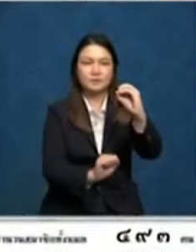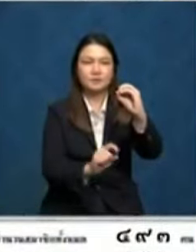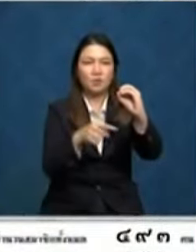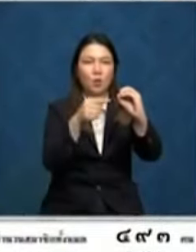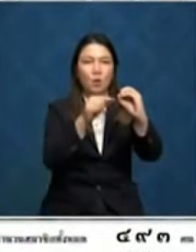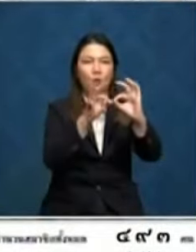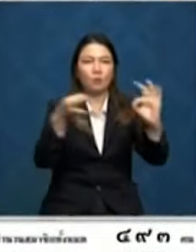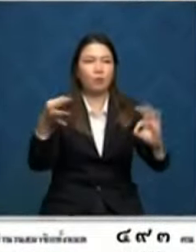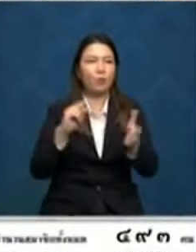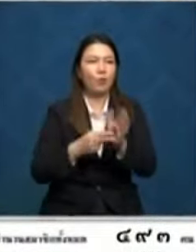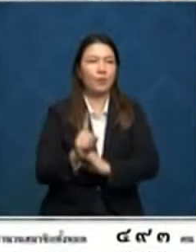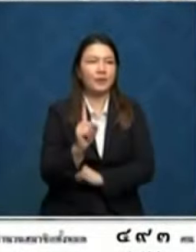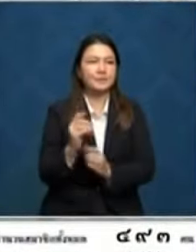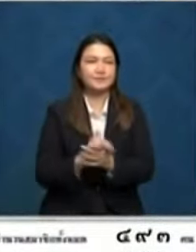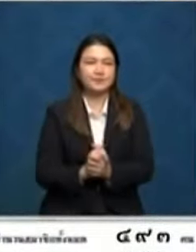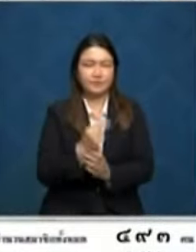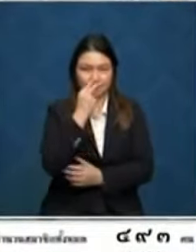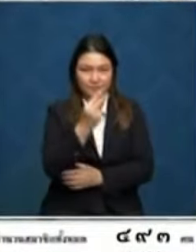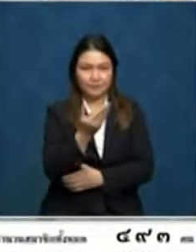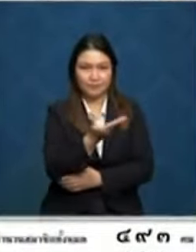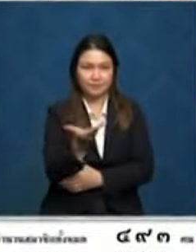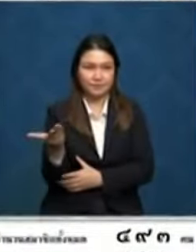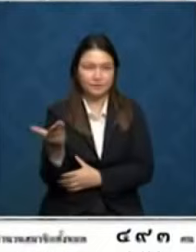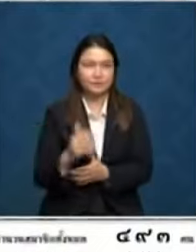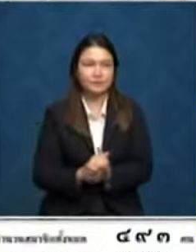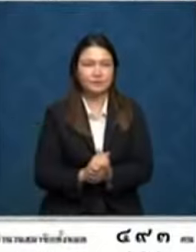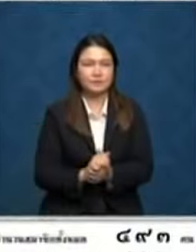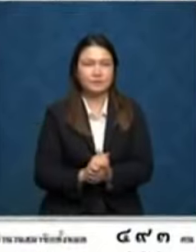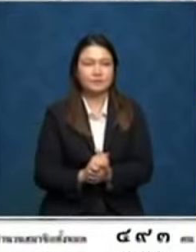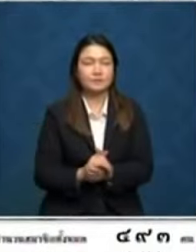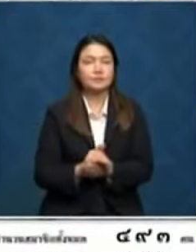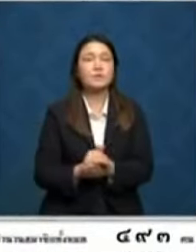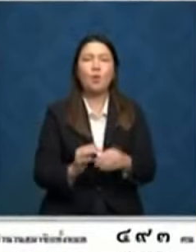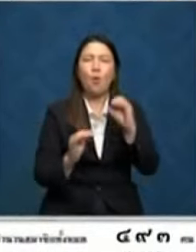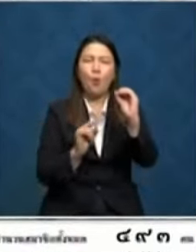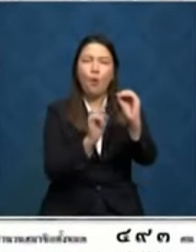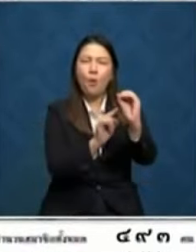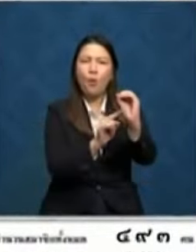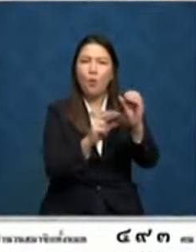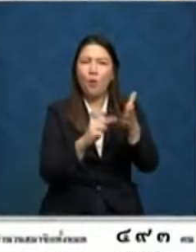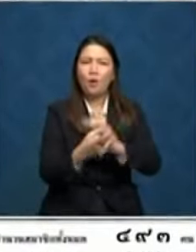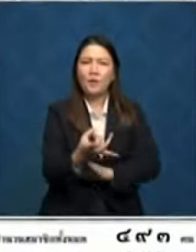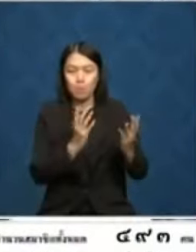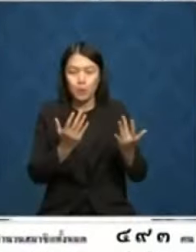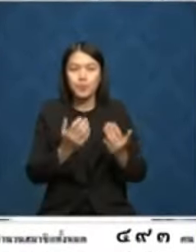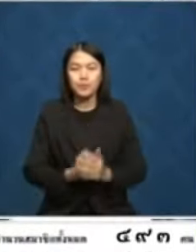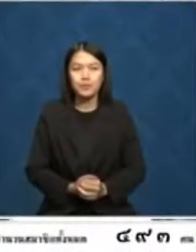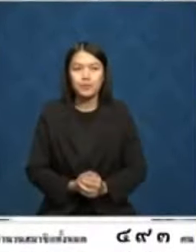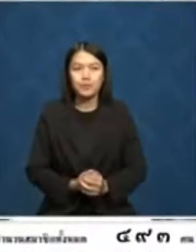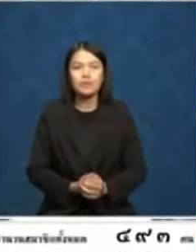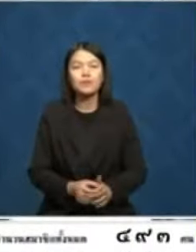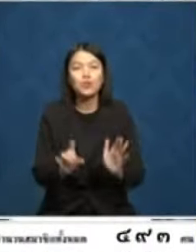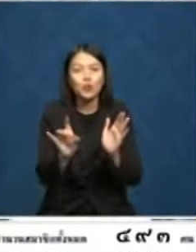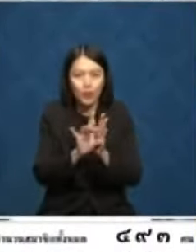บอก่ะเอ๊ะตะกี้เค้าพูดอะไรเหมือแต่ดูลีลาใช่มั้ยคะลืมไปหมดจำได้เนี่ย respค่ะ